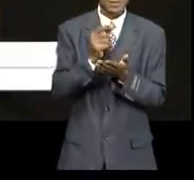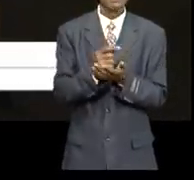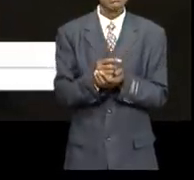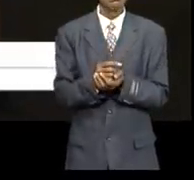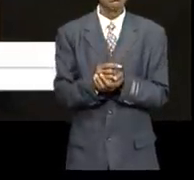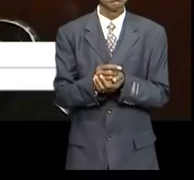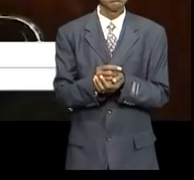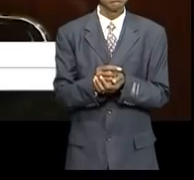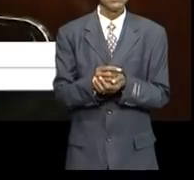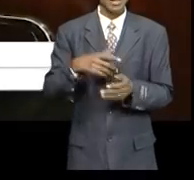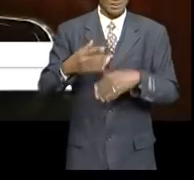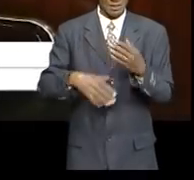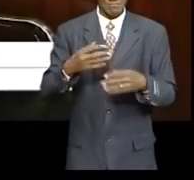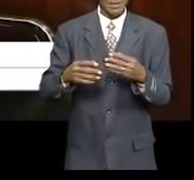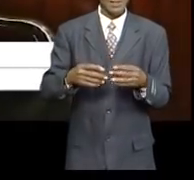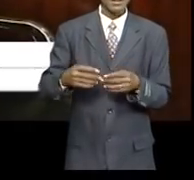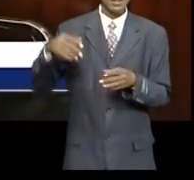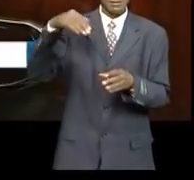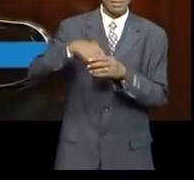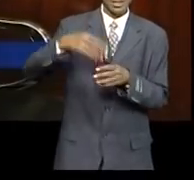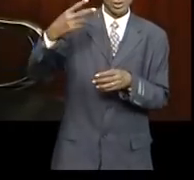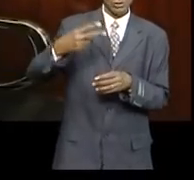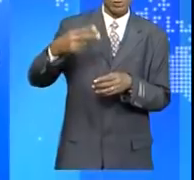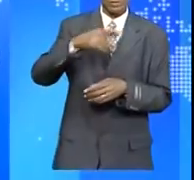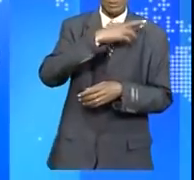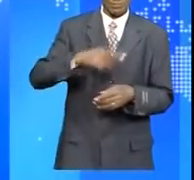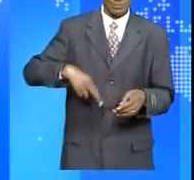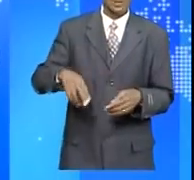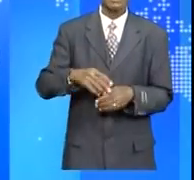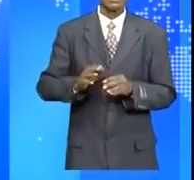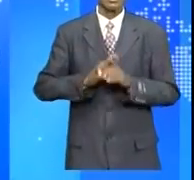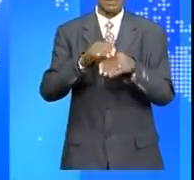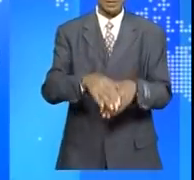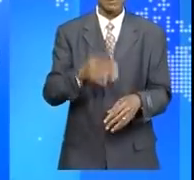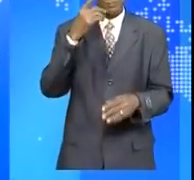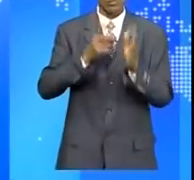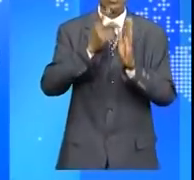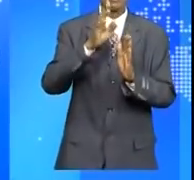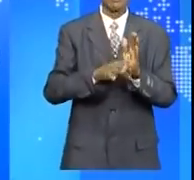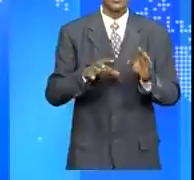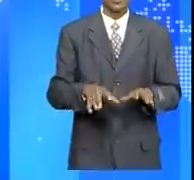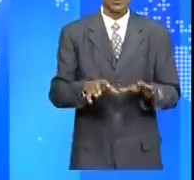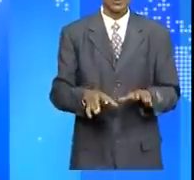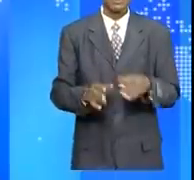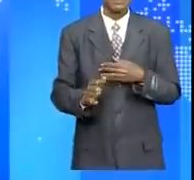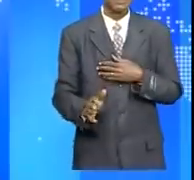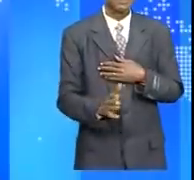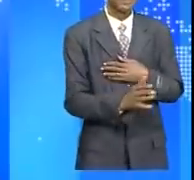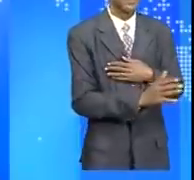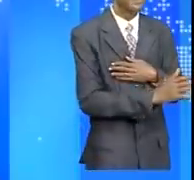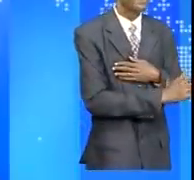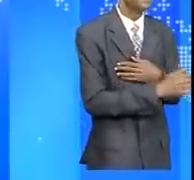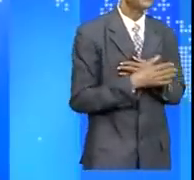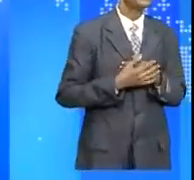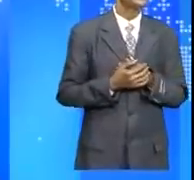Deuxième République à participer d'une manière considérable au développement de la ville. On va se rendre dans la province du Lualaba